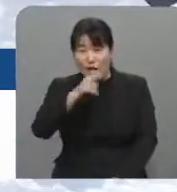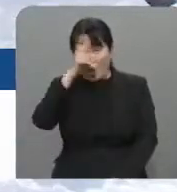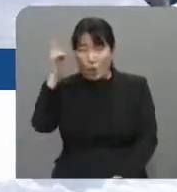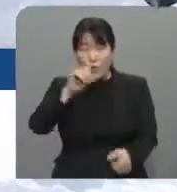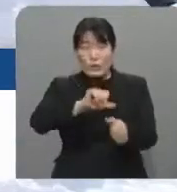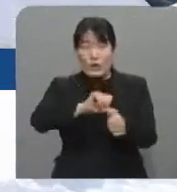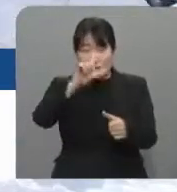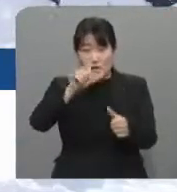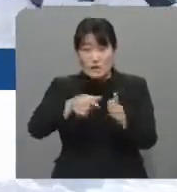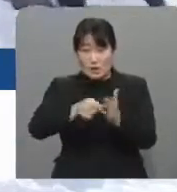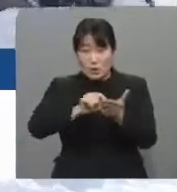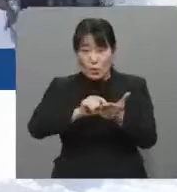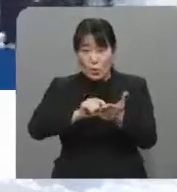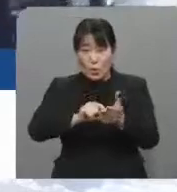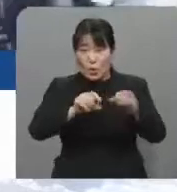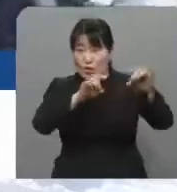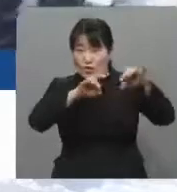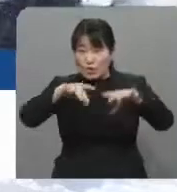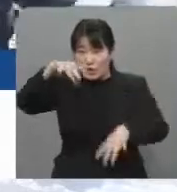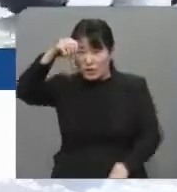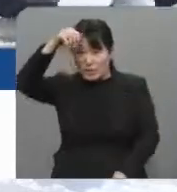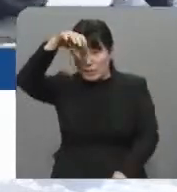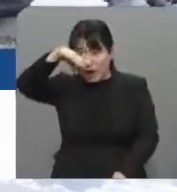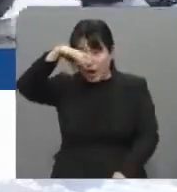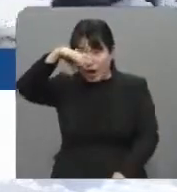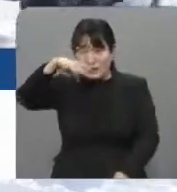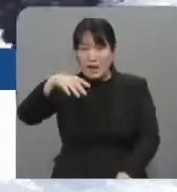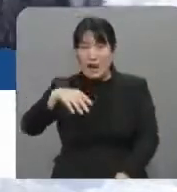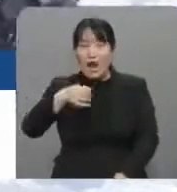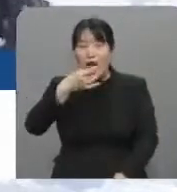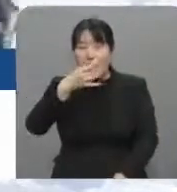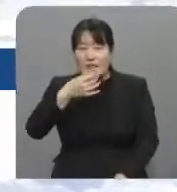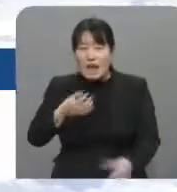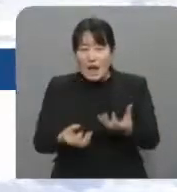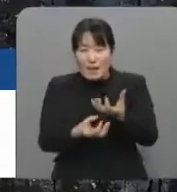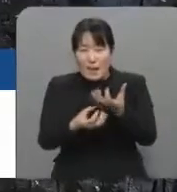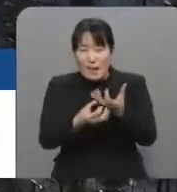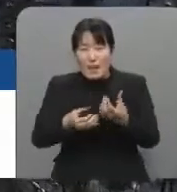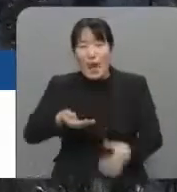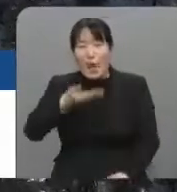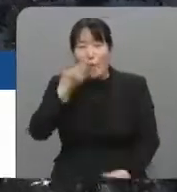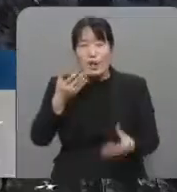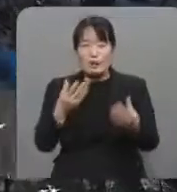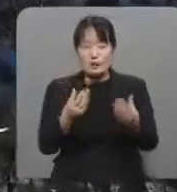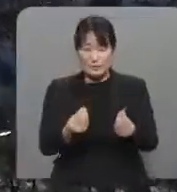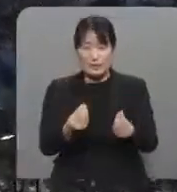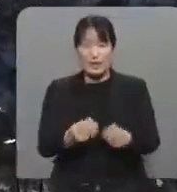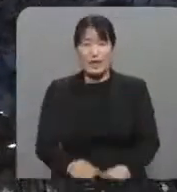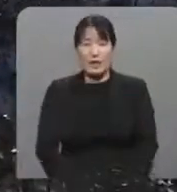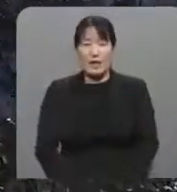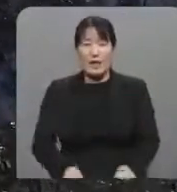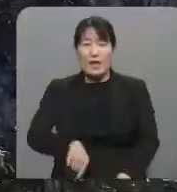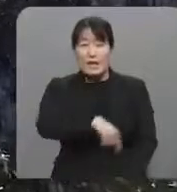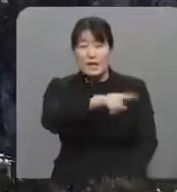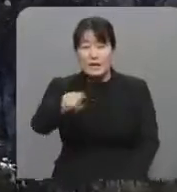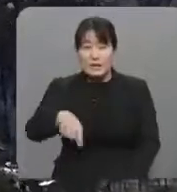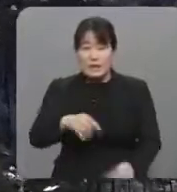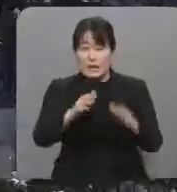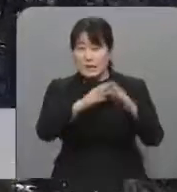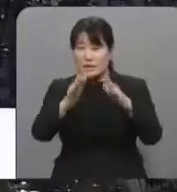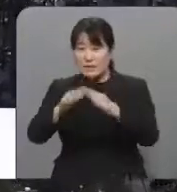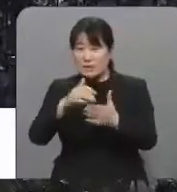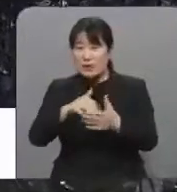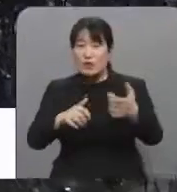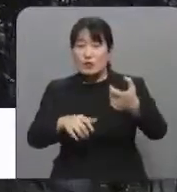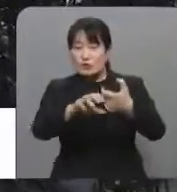5시 되니까 불이 들어와서 이제 밥을 한 숟가락 해 먹었지. 이 일대 60여 가구는 눈 오던